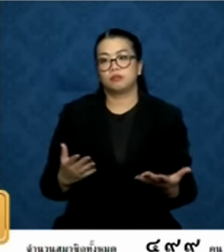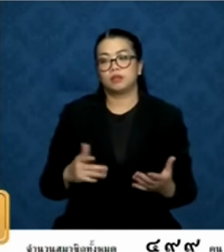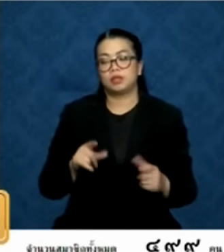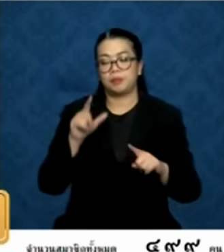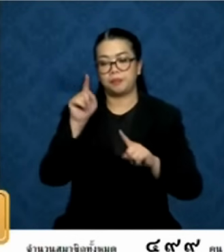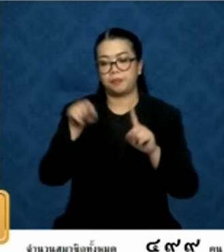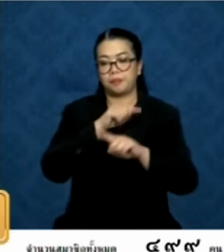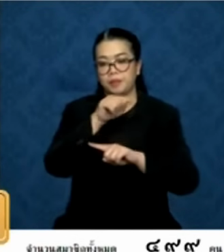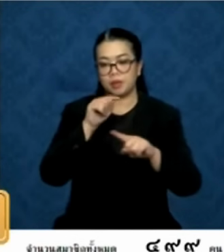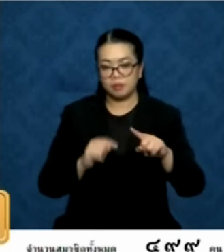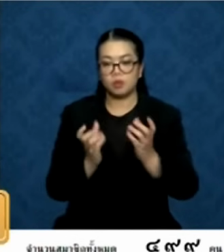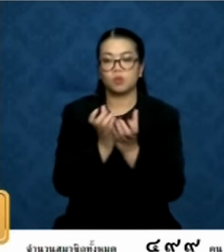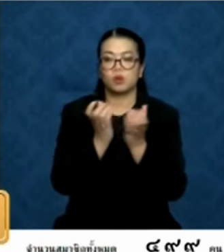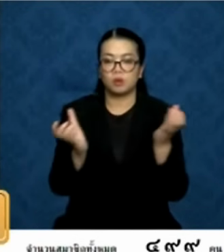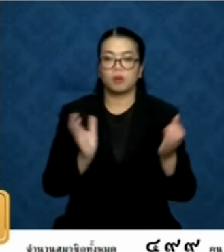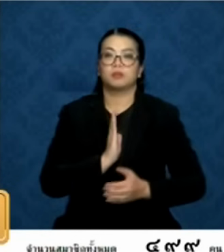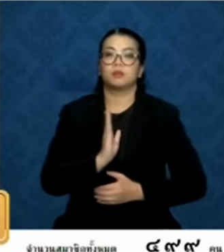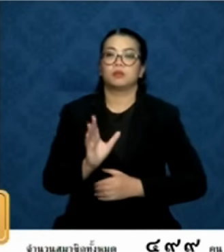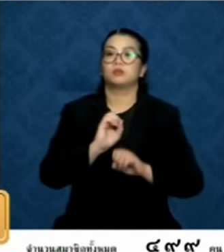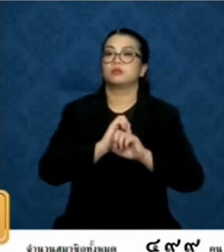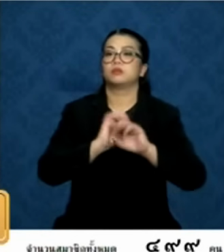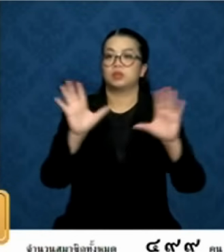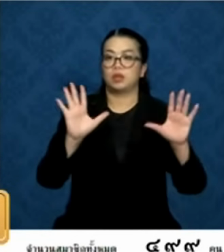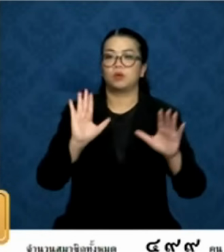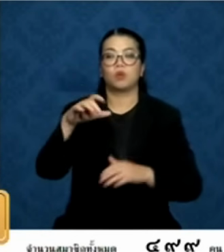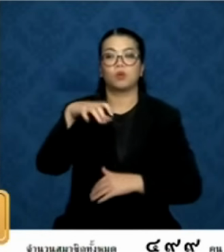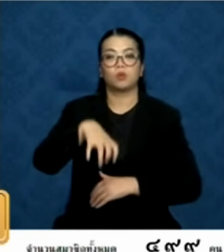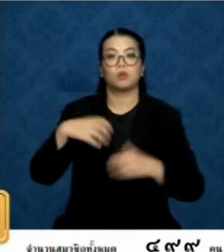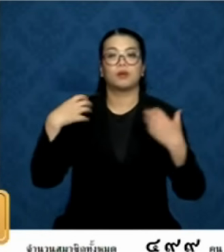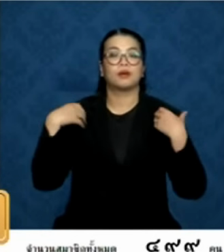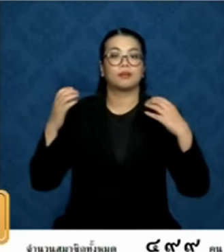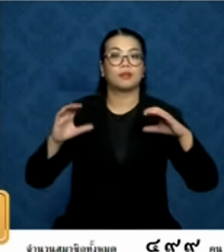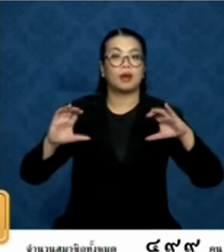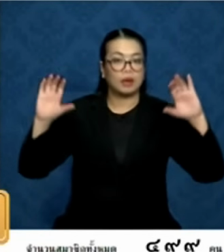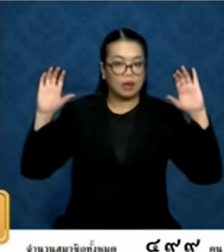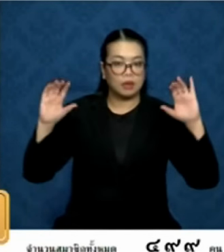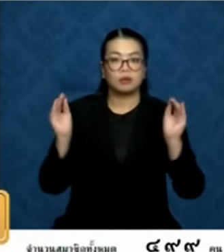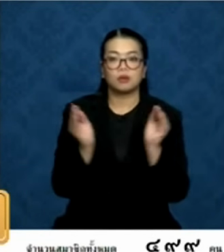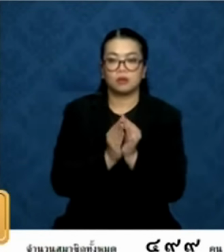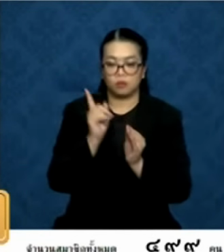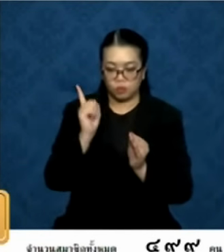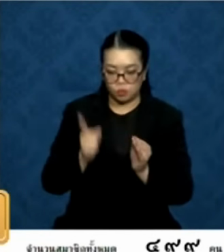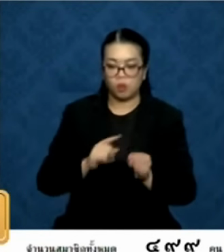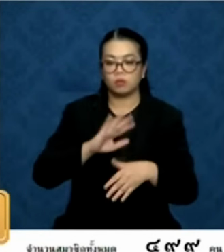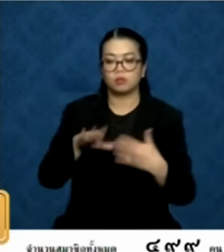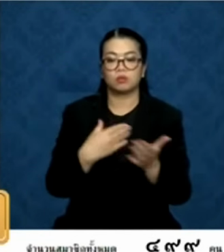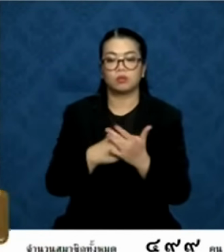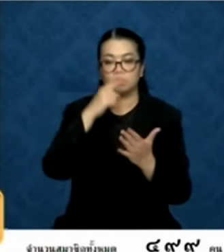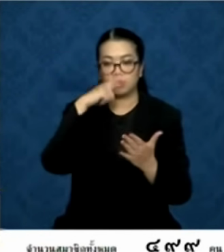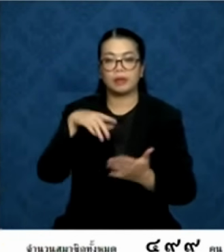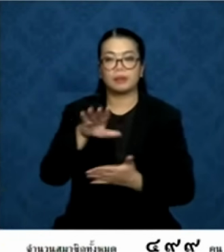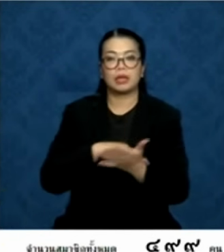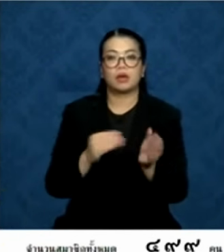ประเมินคุณธรรมและความโปร่งใสของหน่วยงานภาครัฐทุกหน่วยงานในประเทศไ